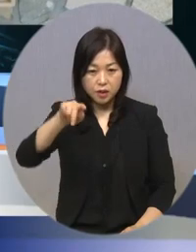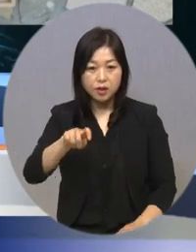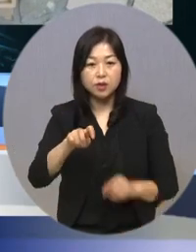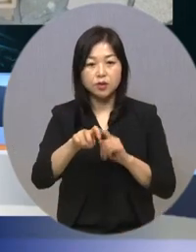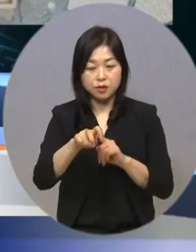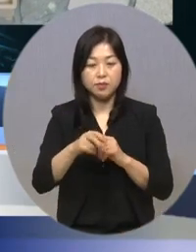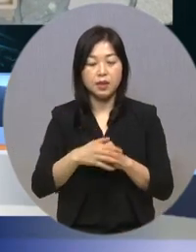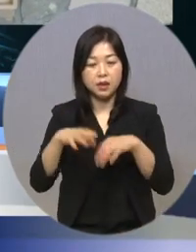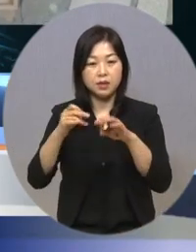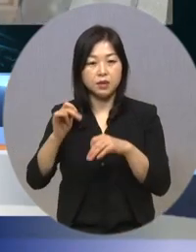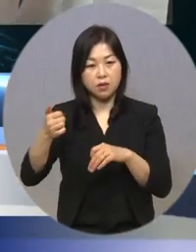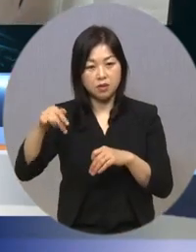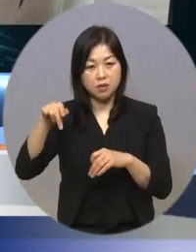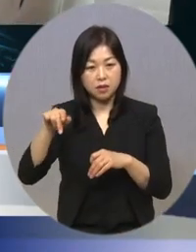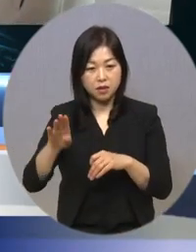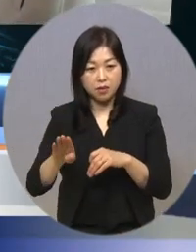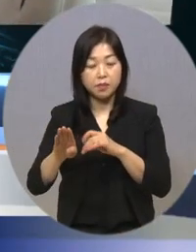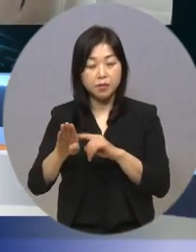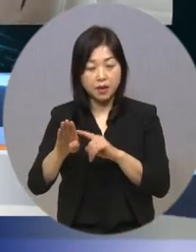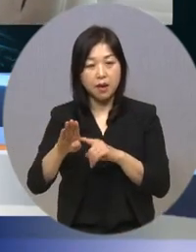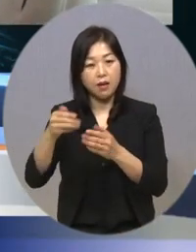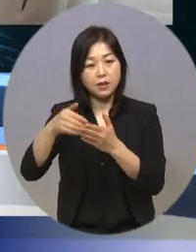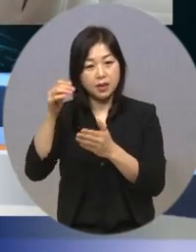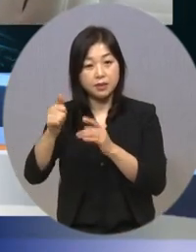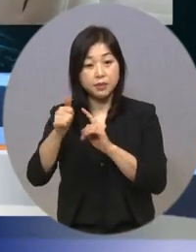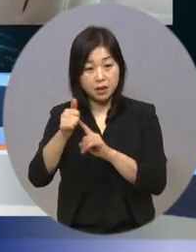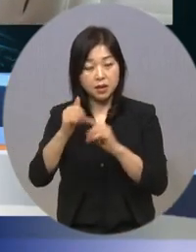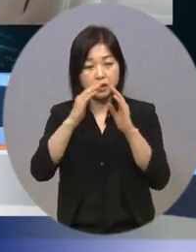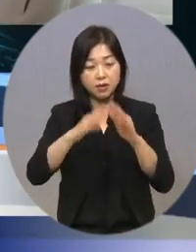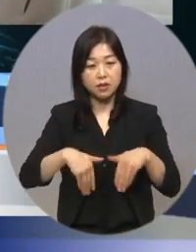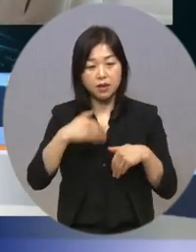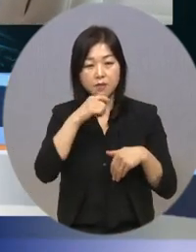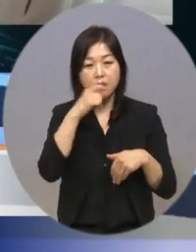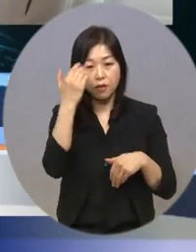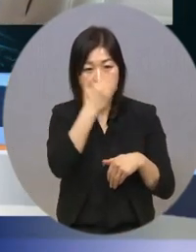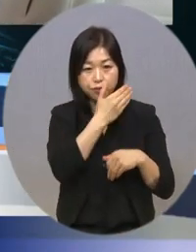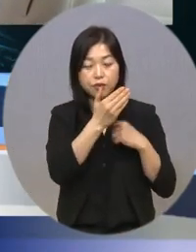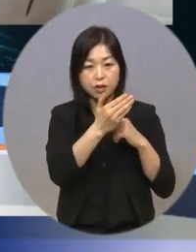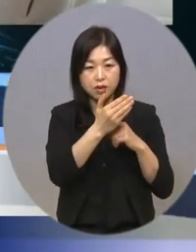개인전이 전남 여수에서 열리고 있습니다. 이소영 기자가 소개합니다.